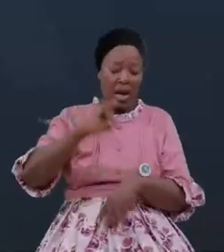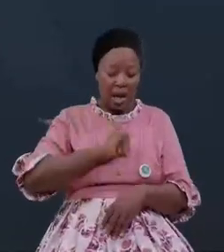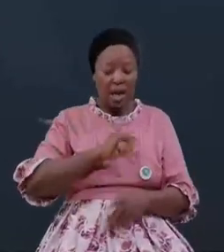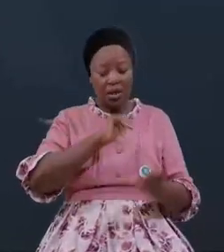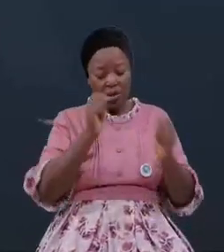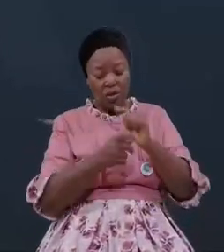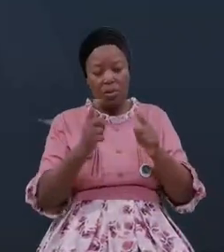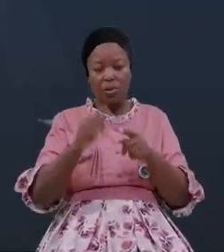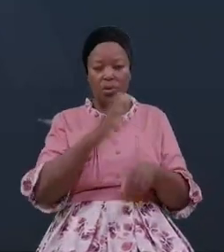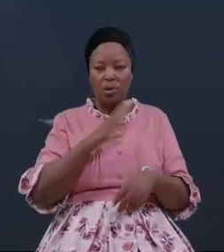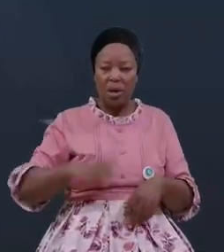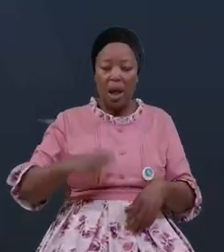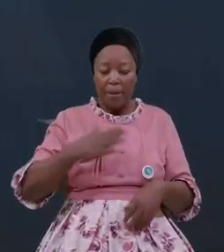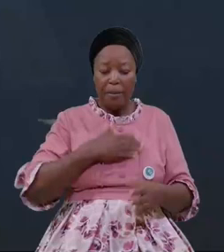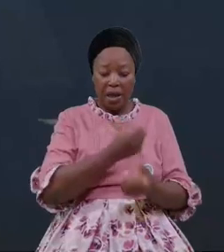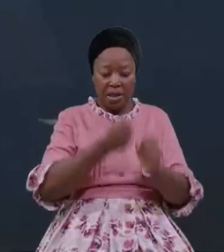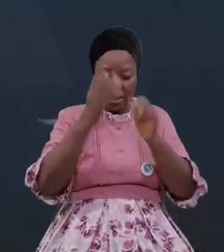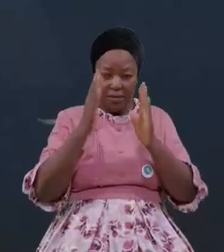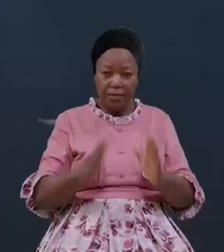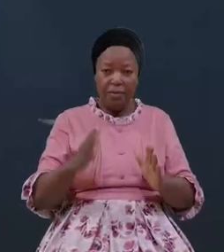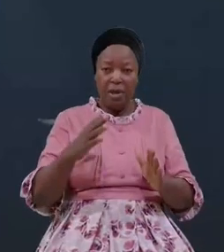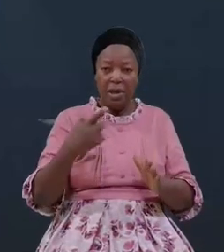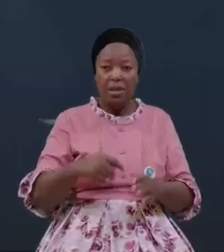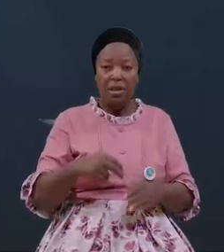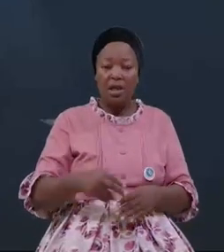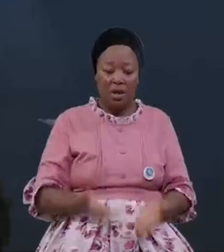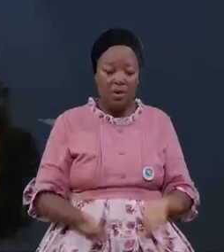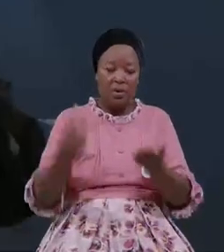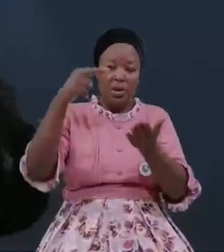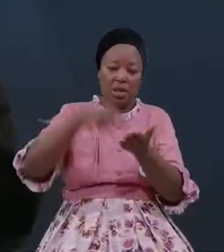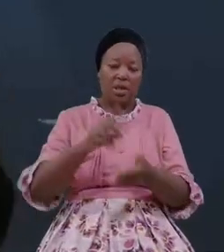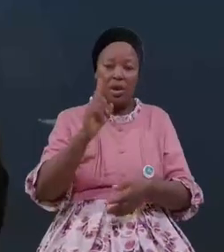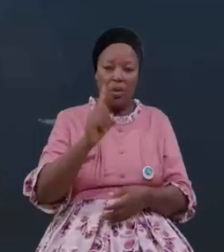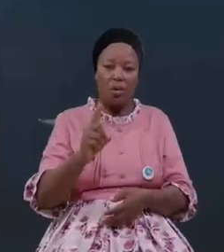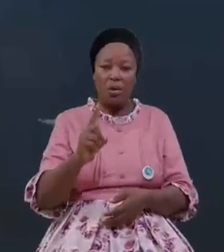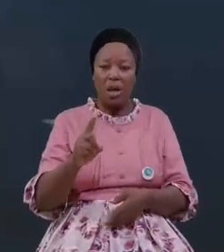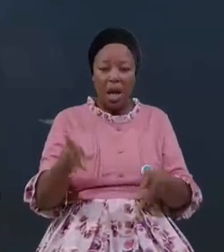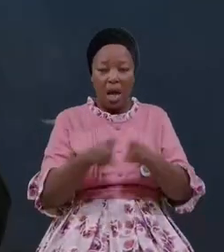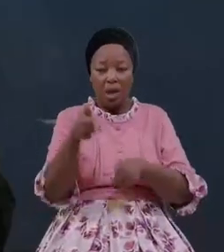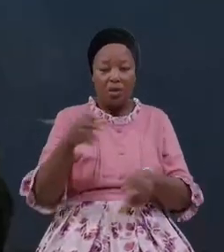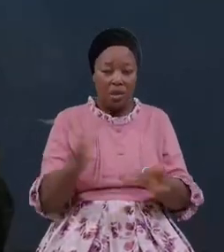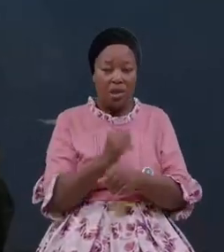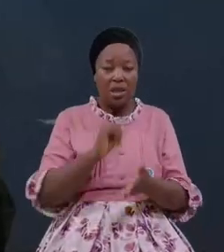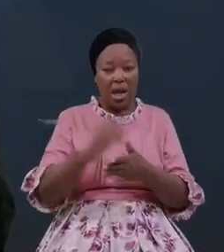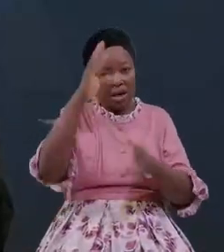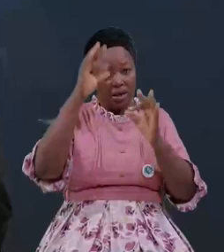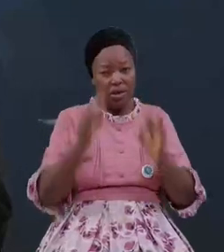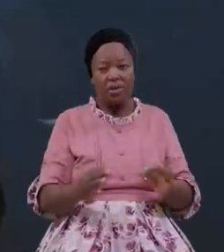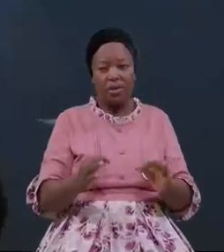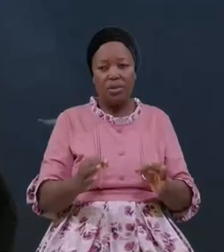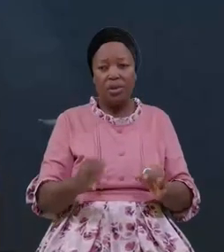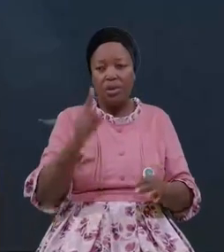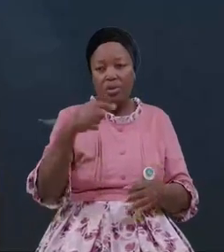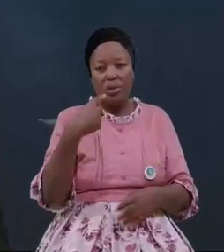je me tourne vers Christ mon Sauveur celui qui est ressuscité comme vous prenez la décision là